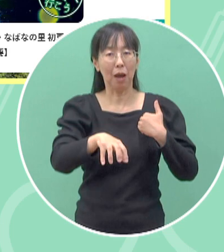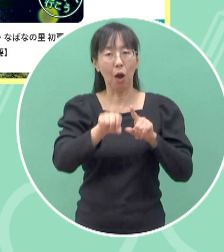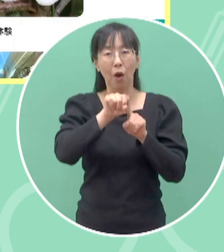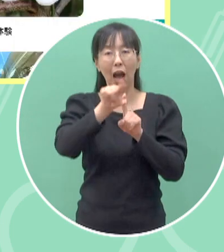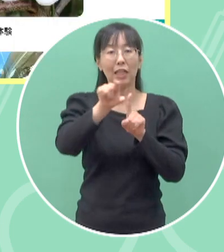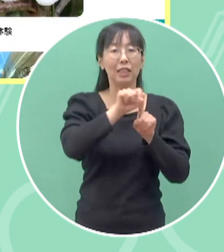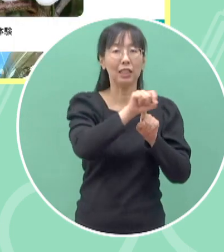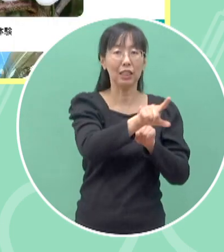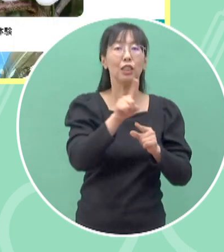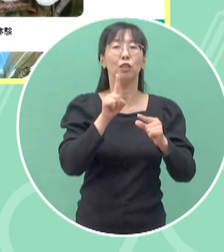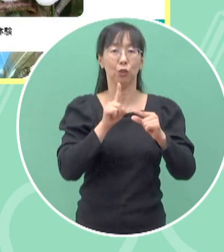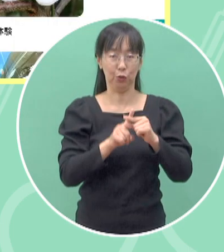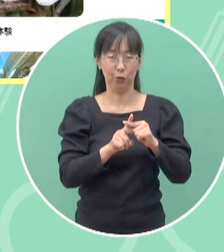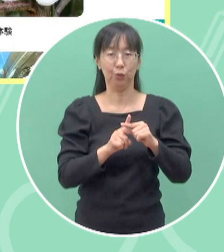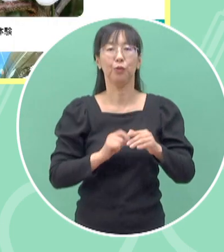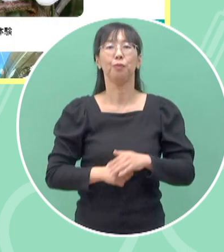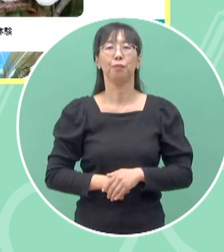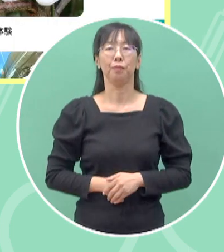信中。